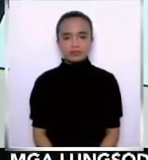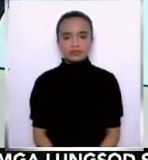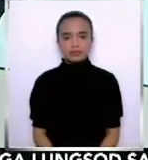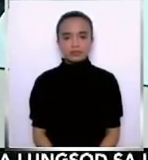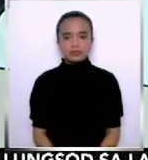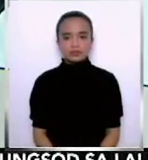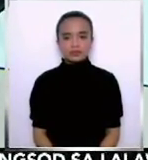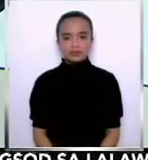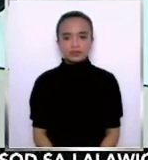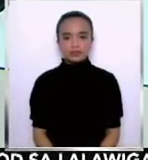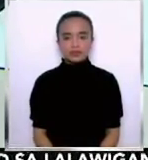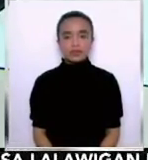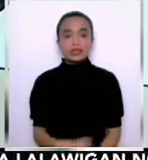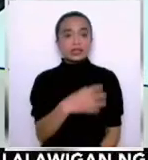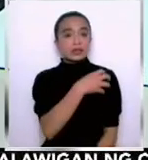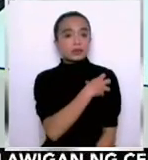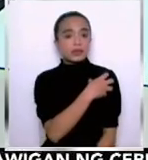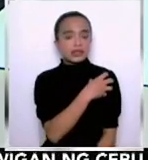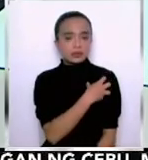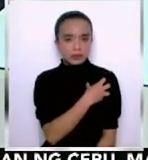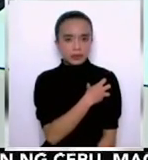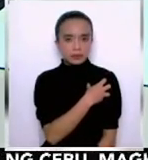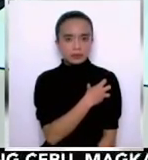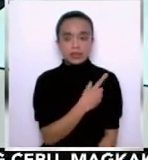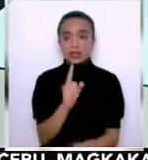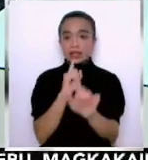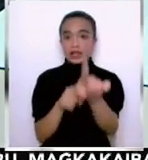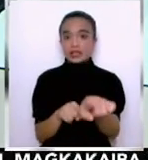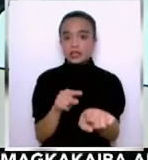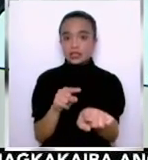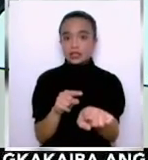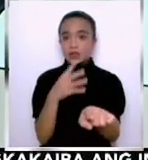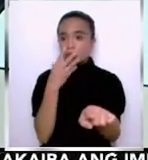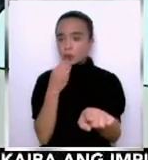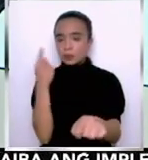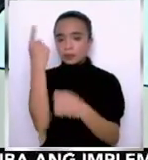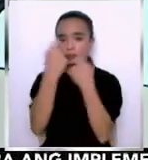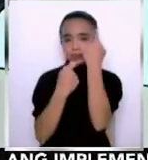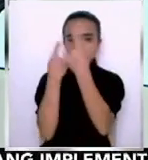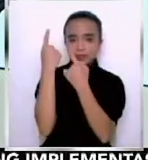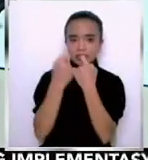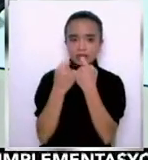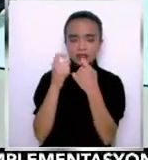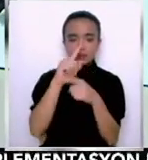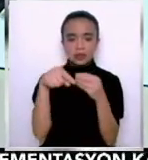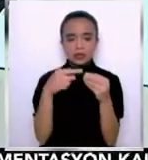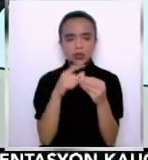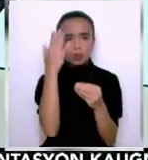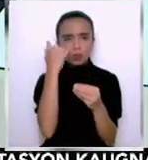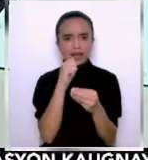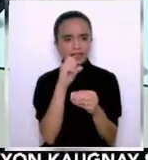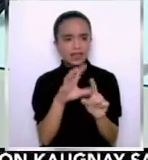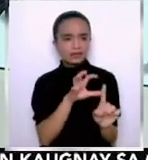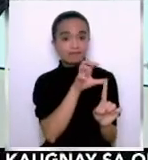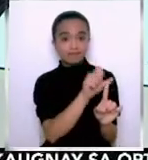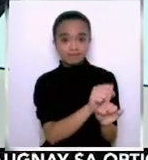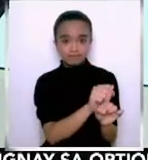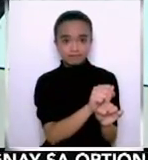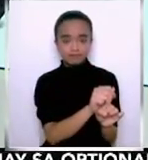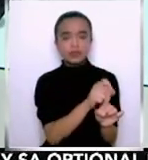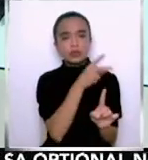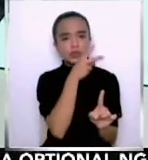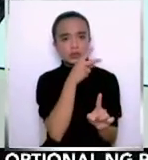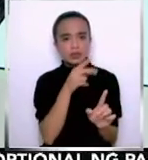Sinagot ng PNP ang mga kumukwestiyon sa hindi nila pag-aresto sa may-ari at driver ng SUV na sumagasa sa isang gwardiya sa Mandaluyong. Ngiti